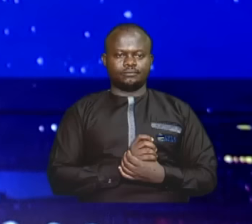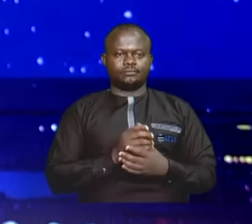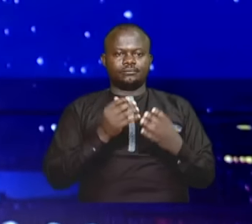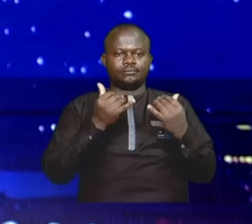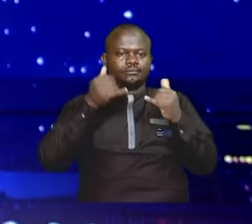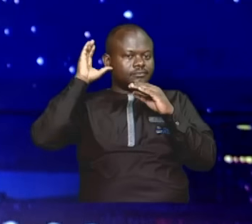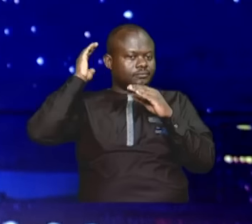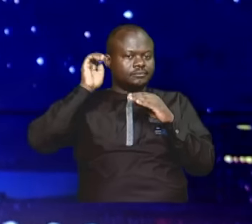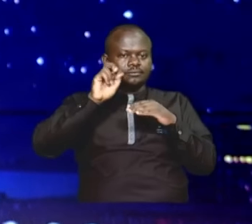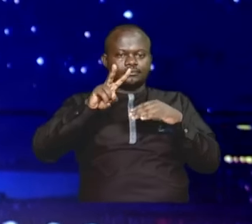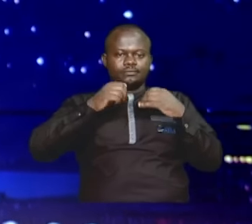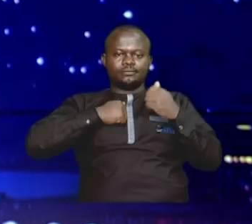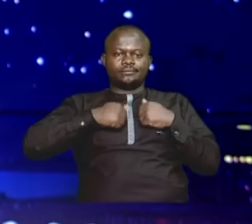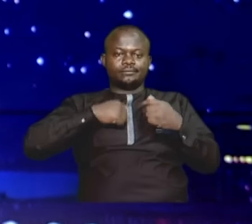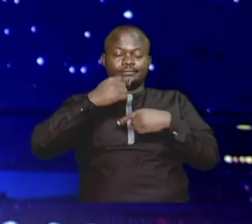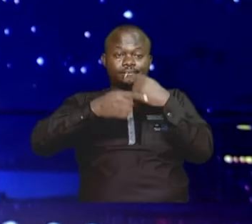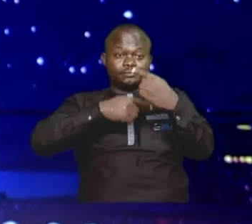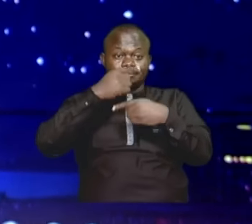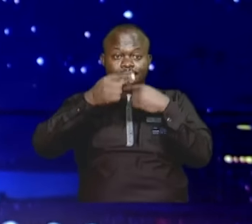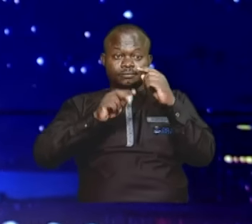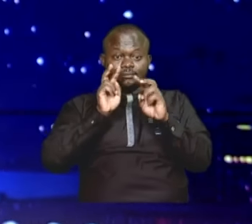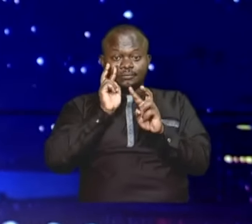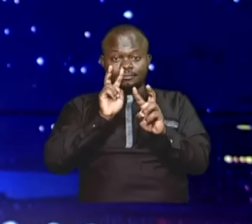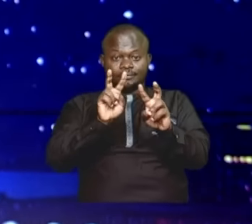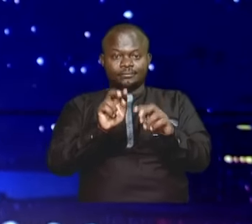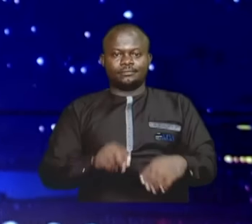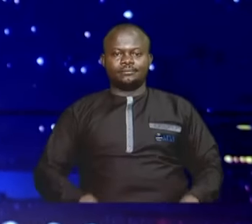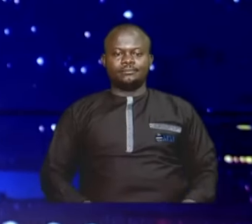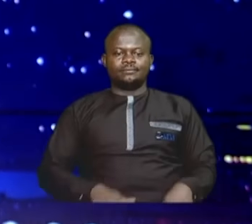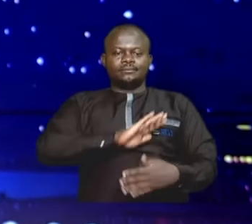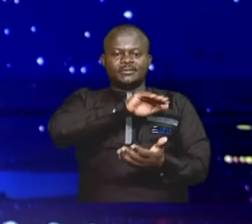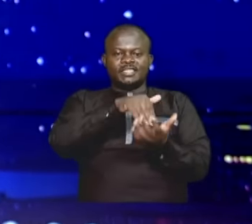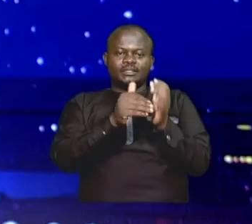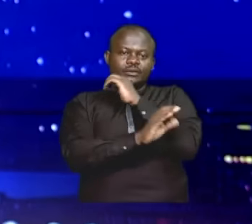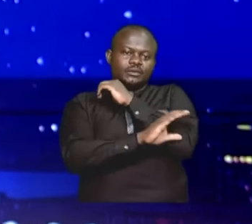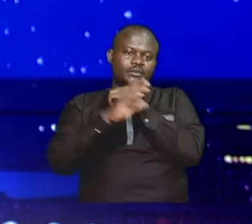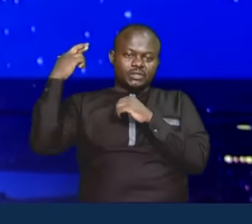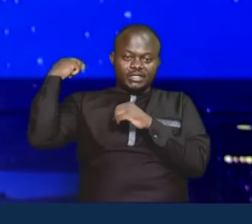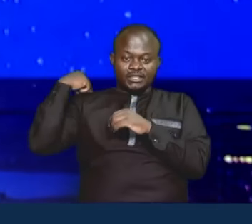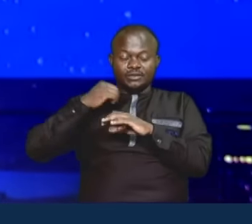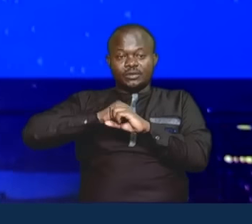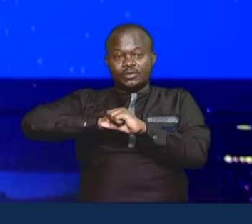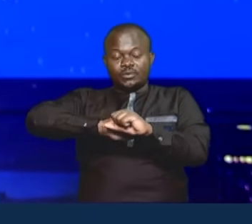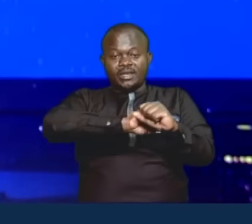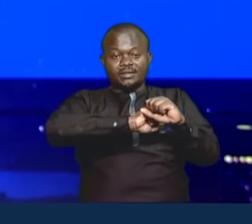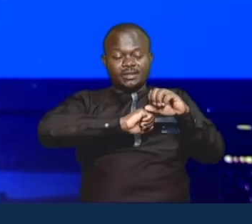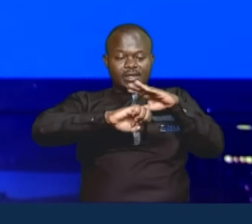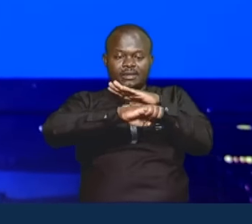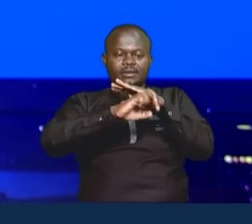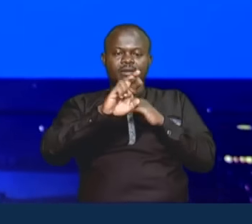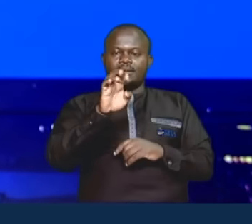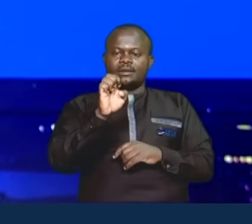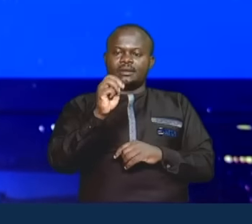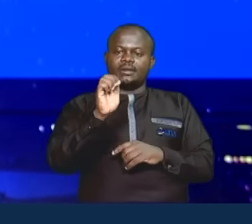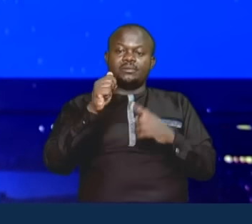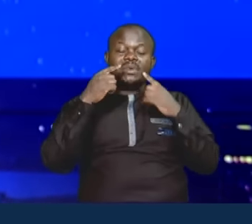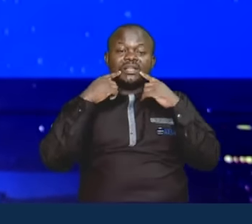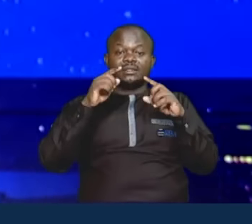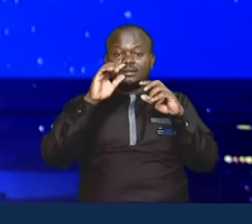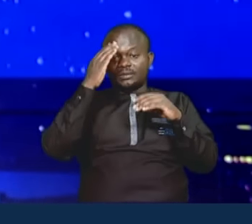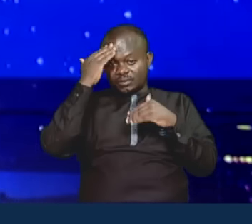Amakuru ya televiziyo Rwanda mukomeje gukurikira. Ikigo cy'igihugu gishinzwe kurengera ibidukikije REMA cyatangaje ko